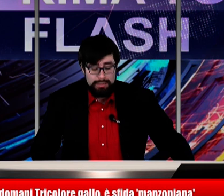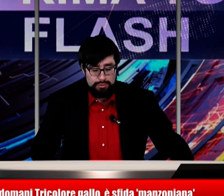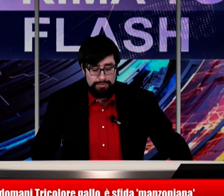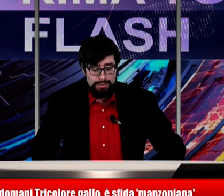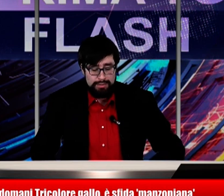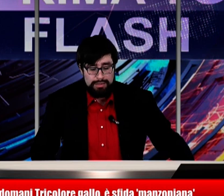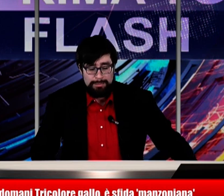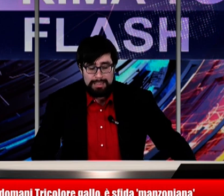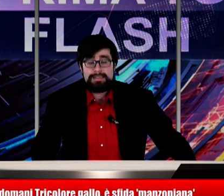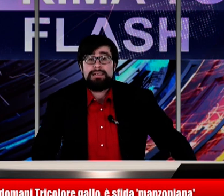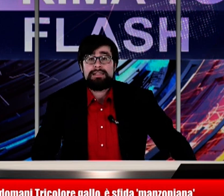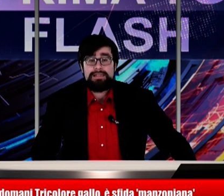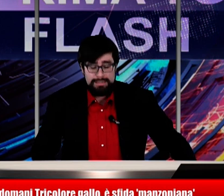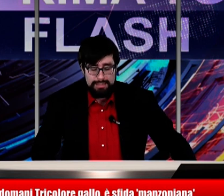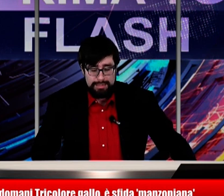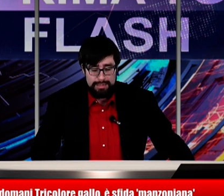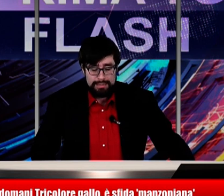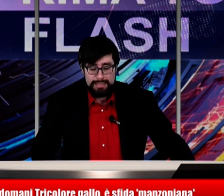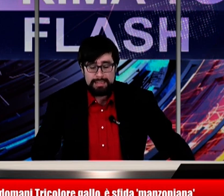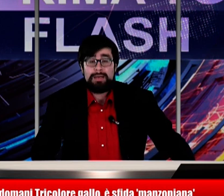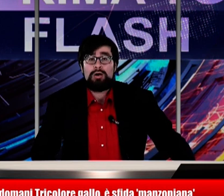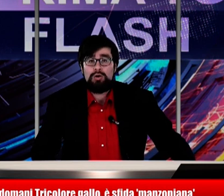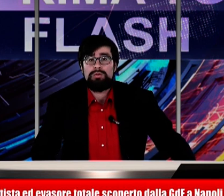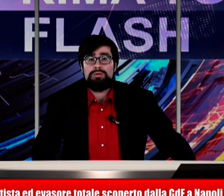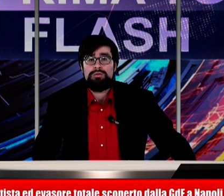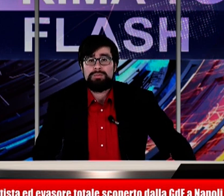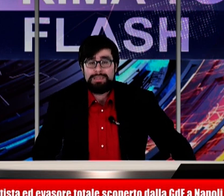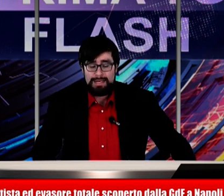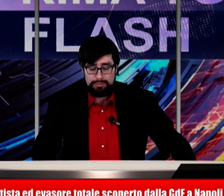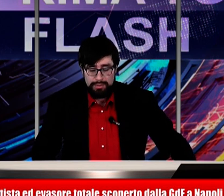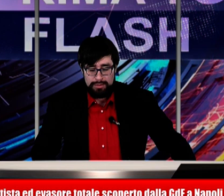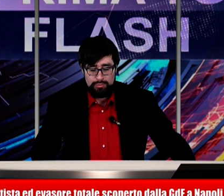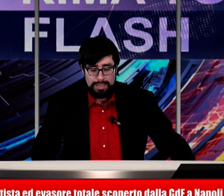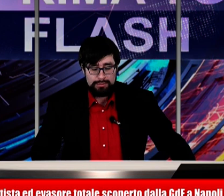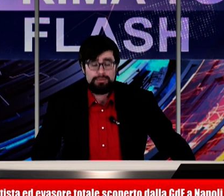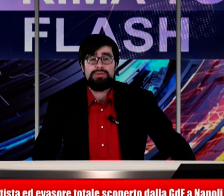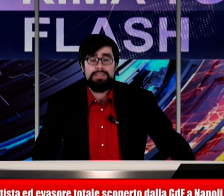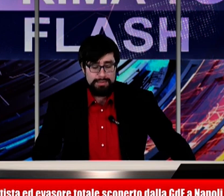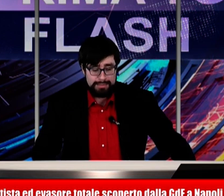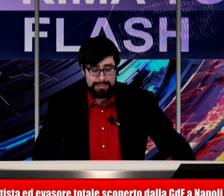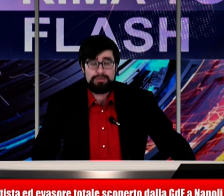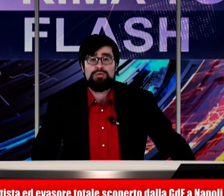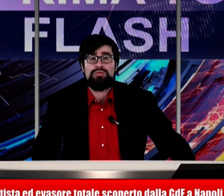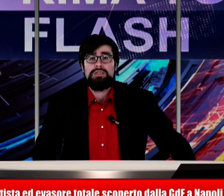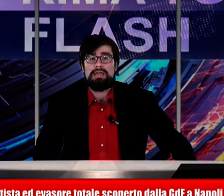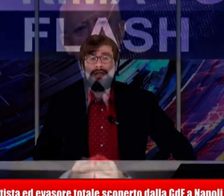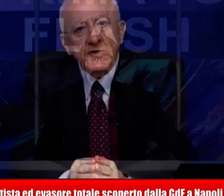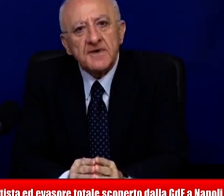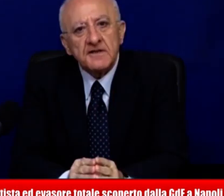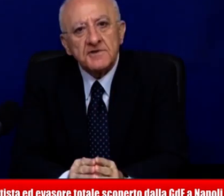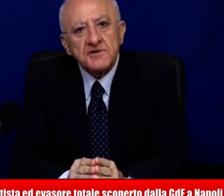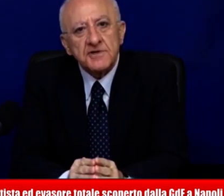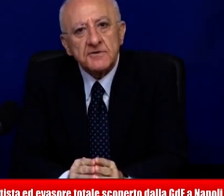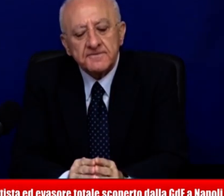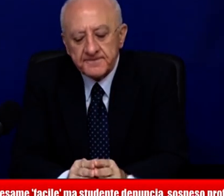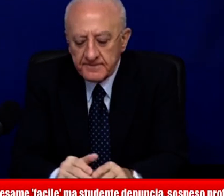aperti luoghi di ricoveri nelle palestre nelle sagrestie nelle chiese abbiamo accolto ospitato e curato con dignità conti ha spiegato